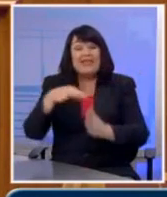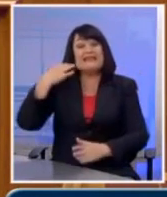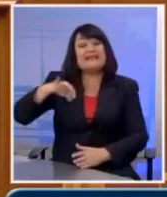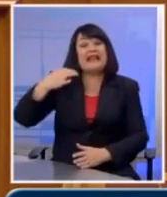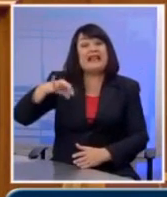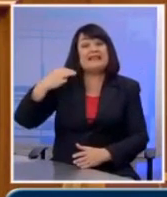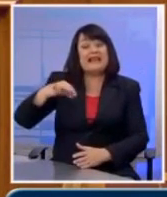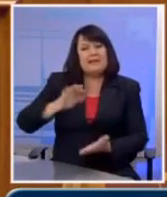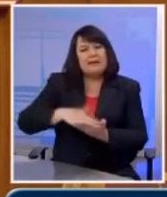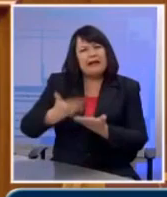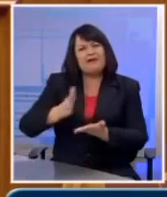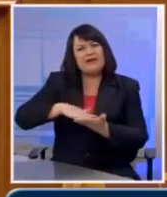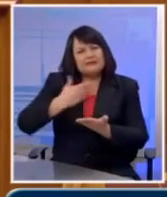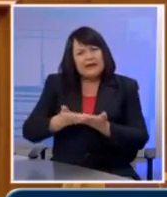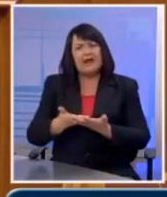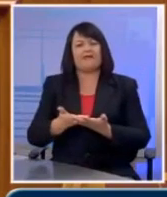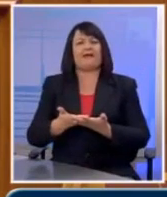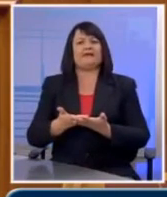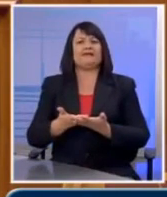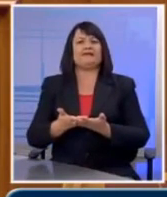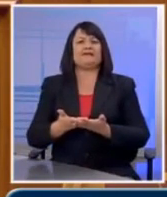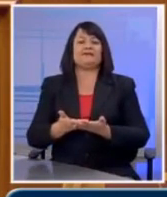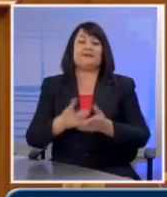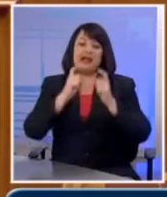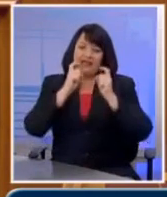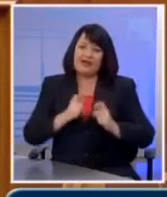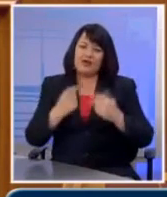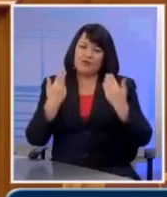άρα η πολιτεία έπραξε το καθήκον της